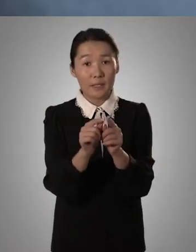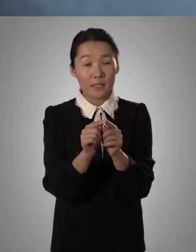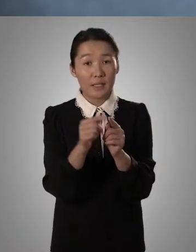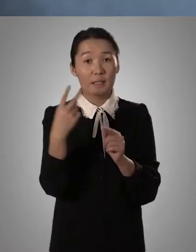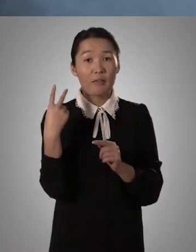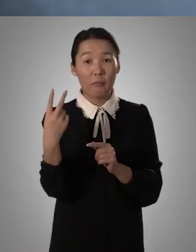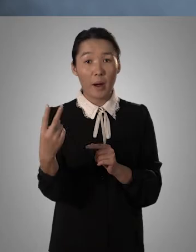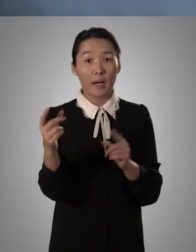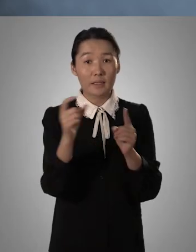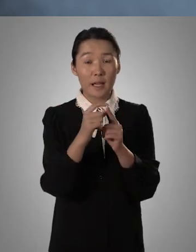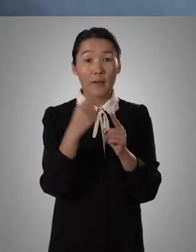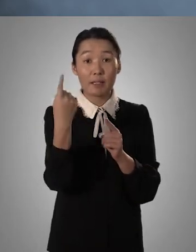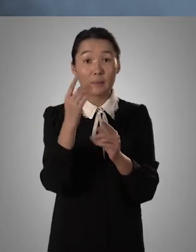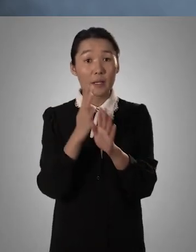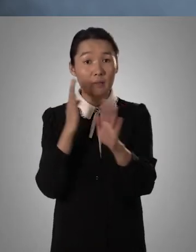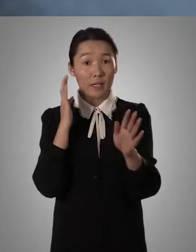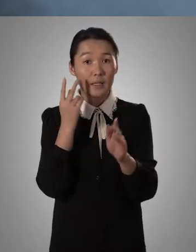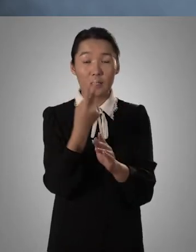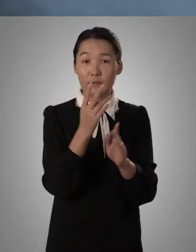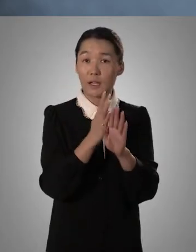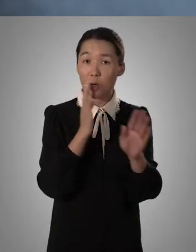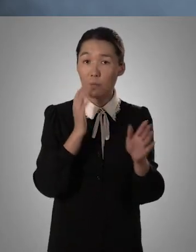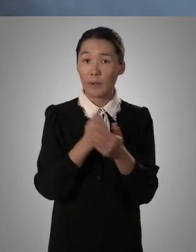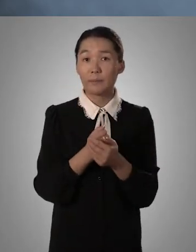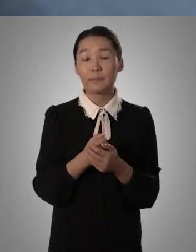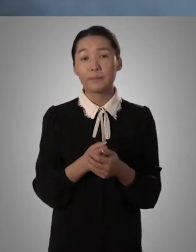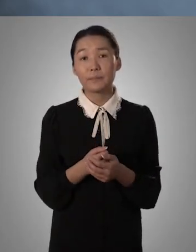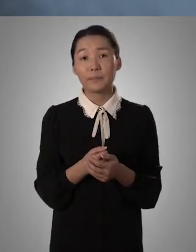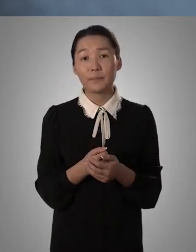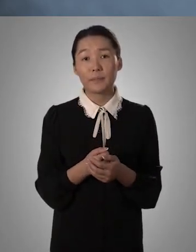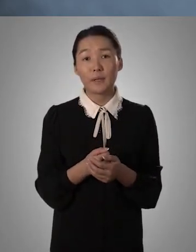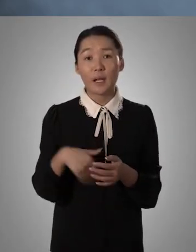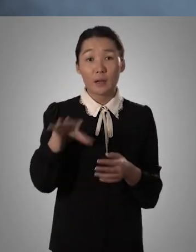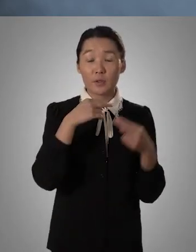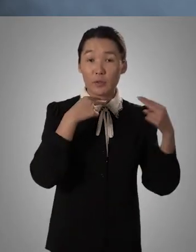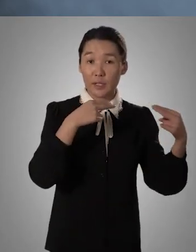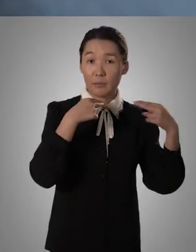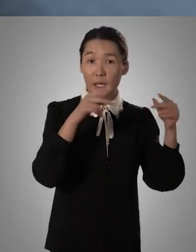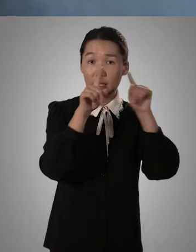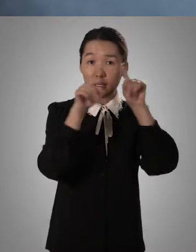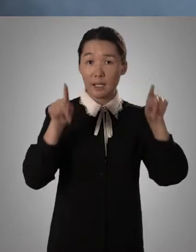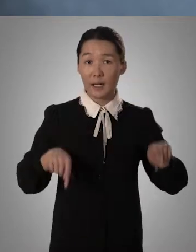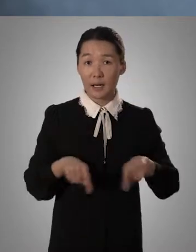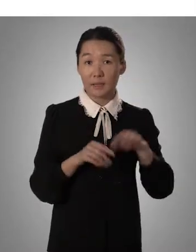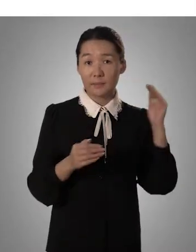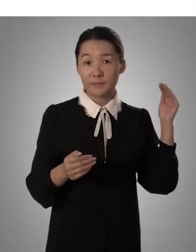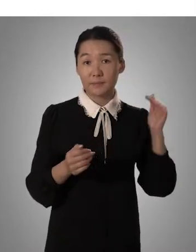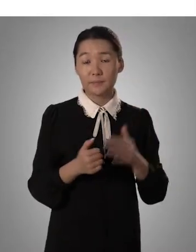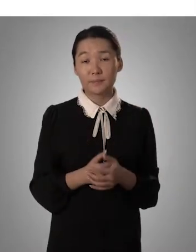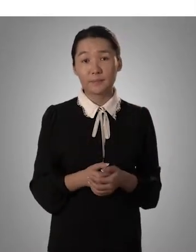первого ряда и 2 итак все внимание на экран